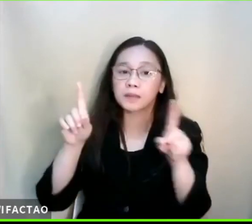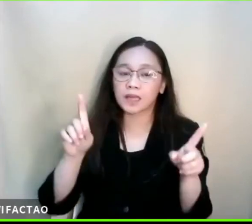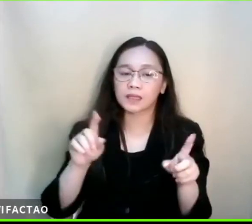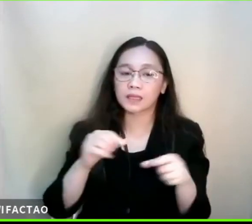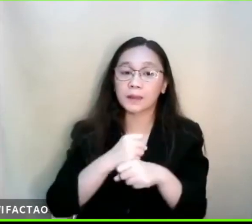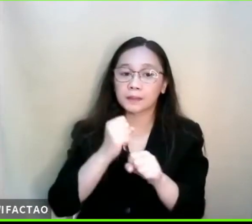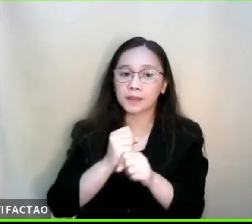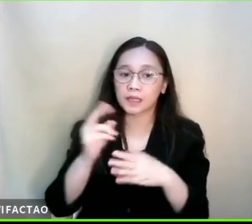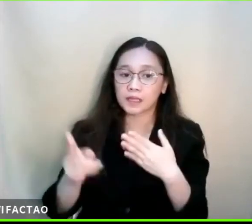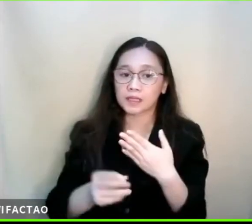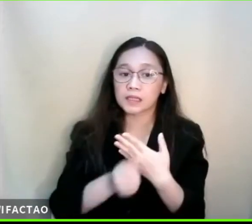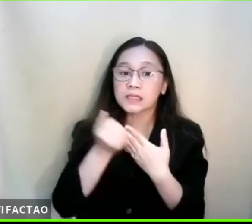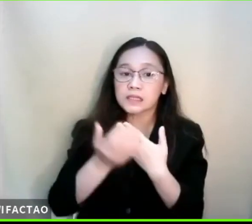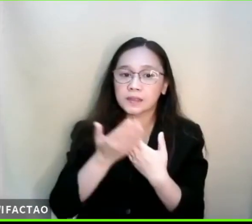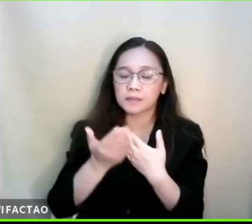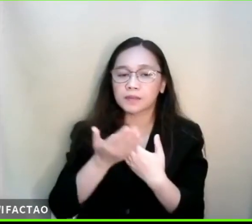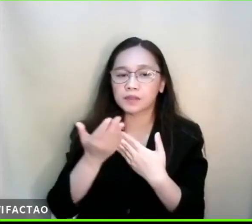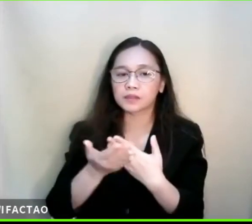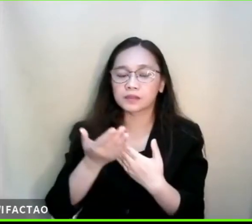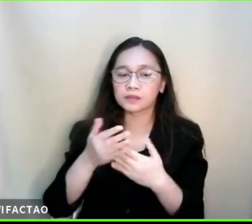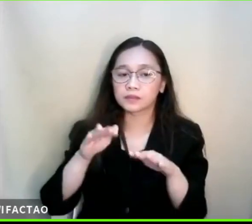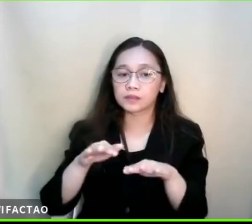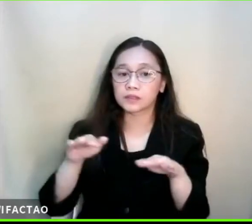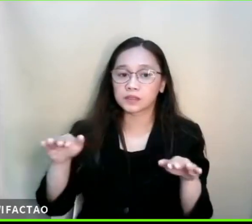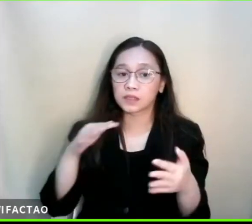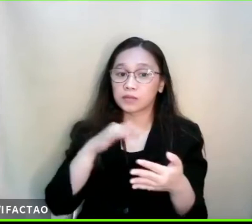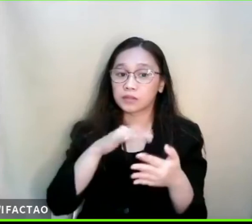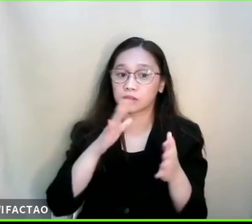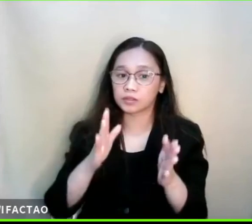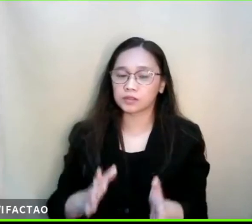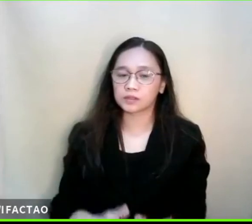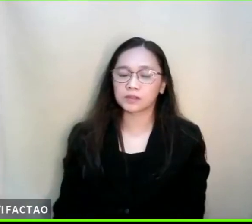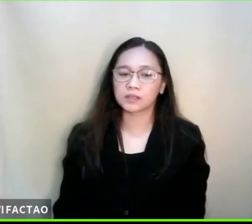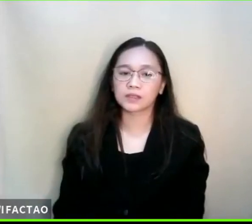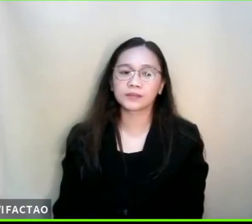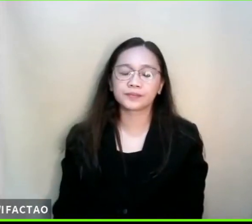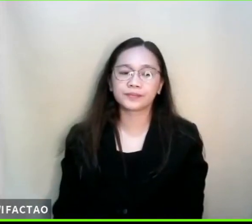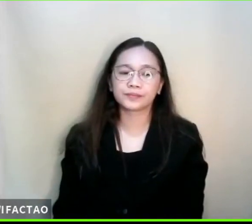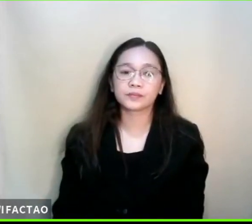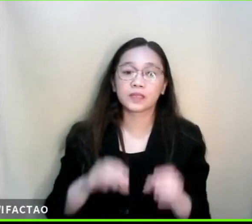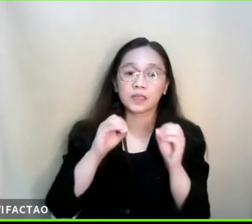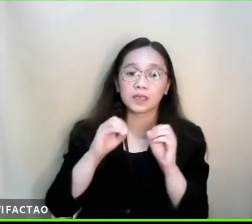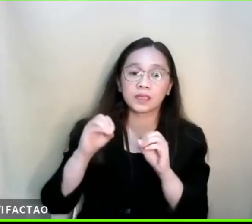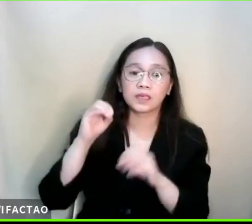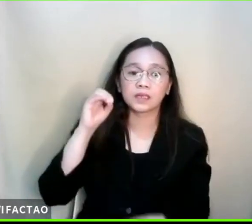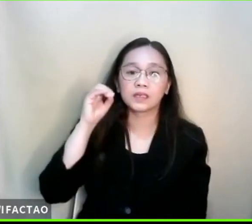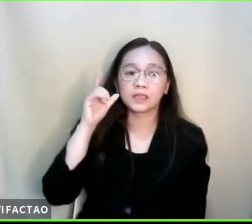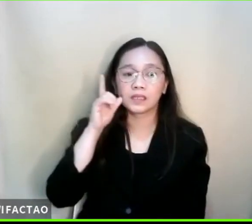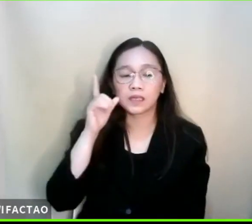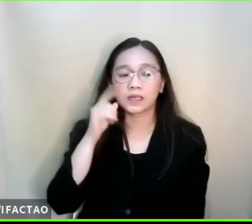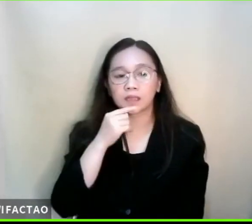for your child or for your student. Teacher Landang, sinabi ni Ma'am Sandra, no, at